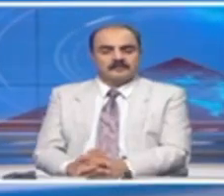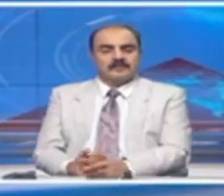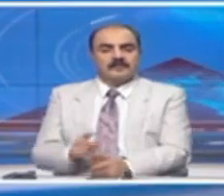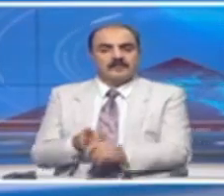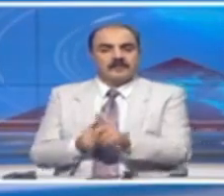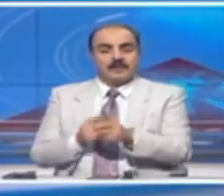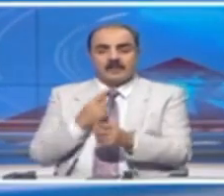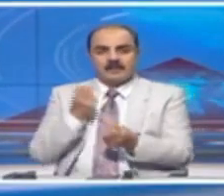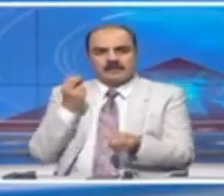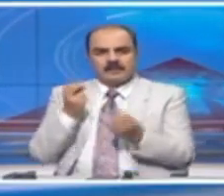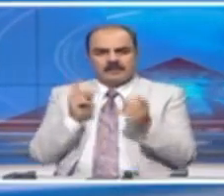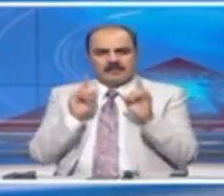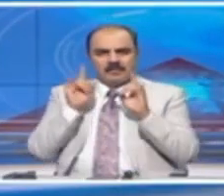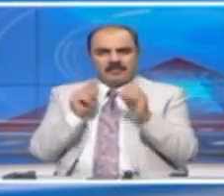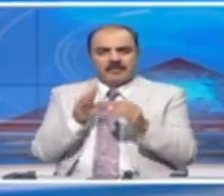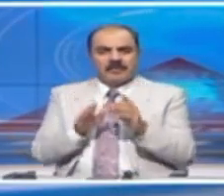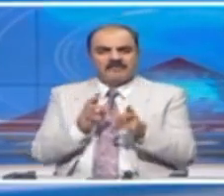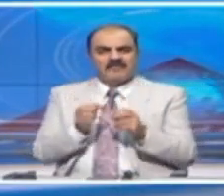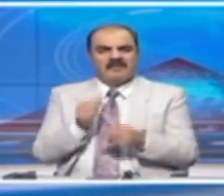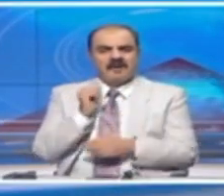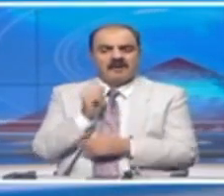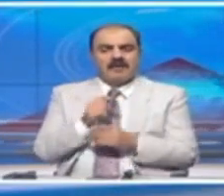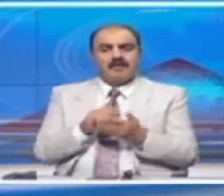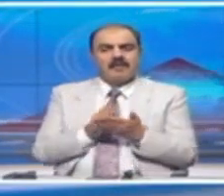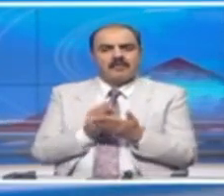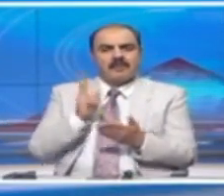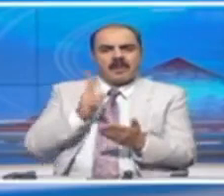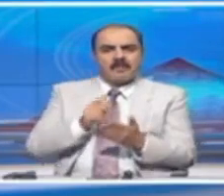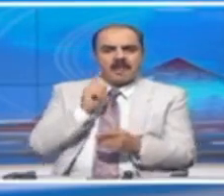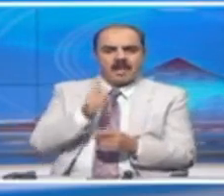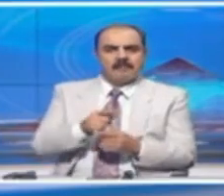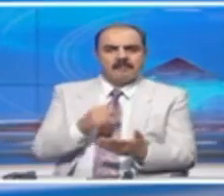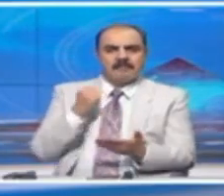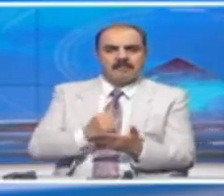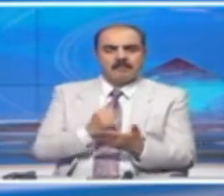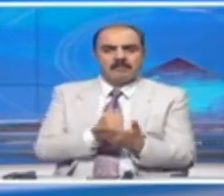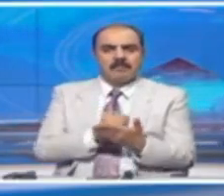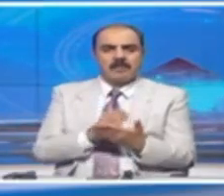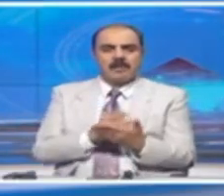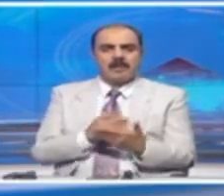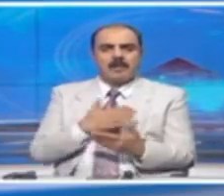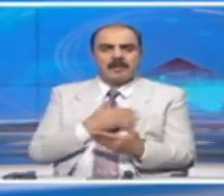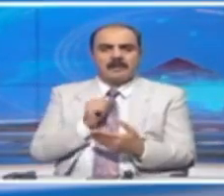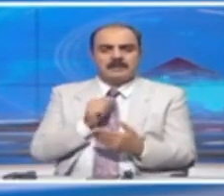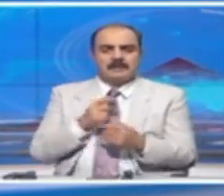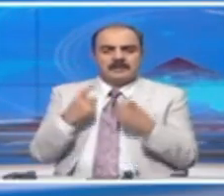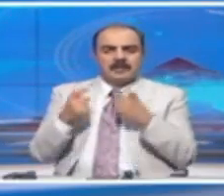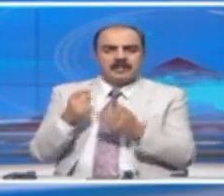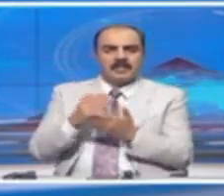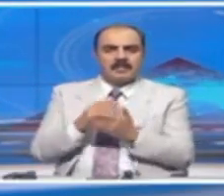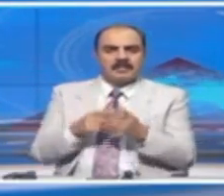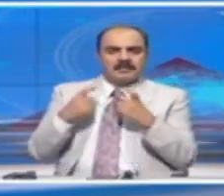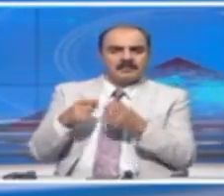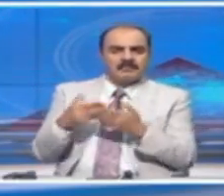نفى مجلس الوزراء ما تداولته بشأن تأجيل التطبيق الإلزامي لنظام التسجيل المسبق للشحنات